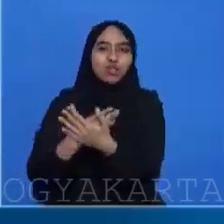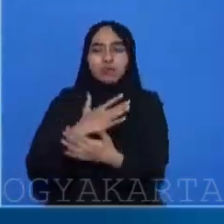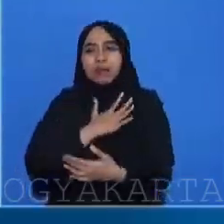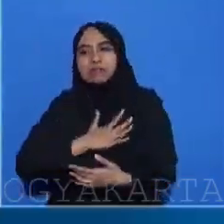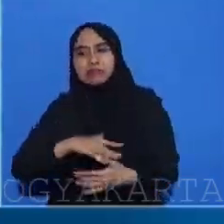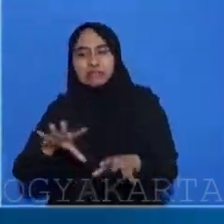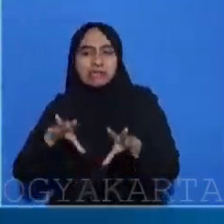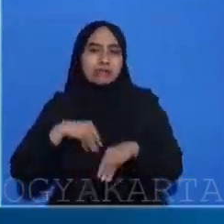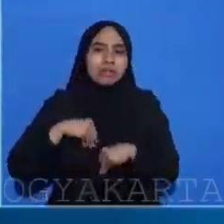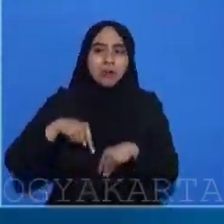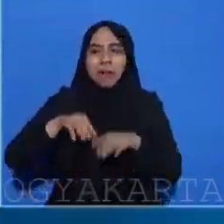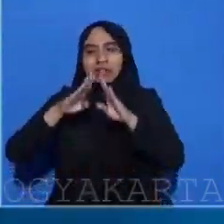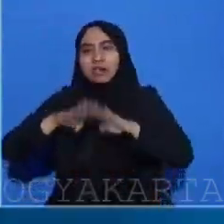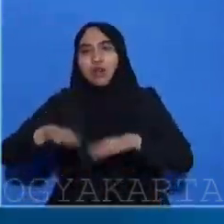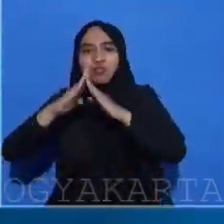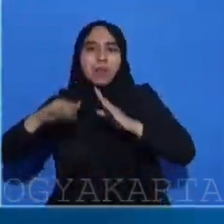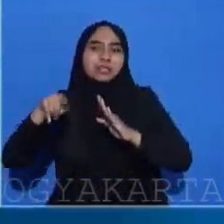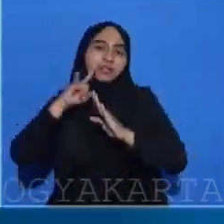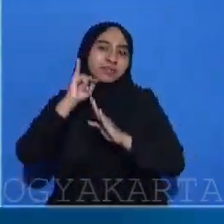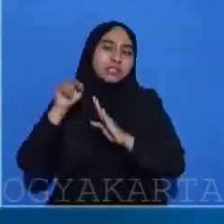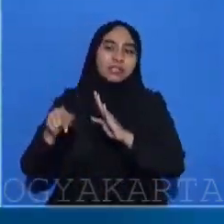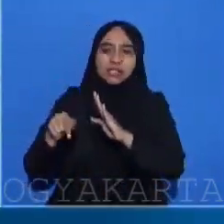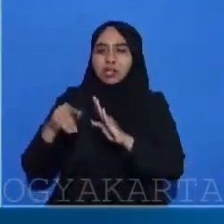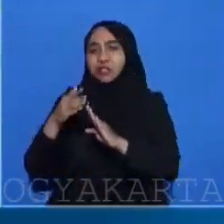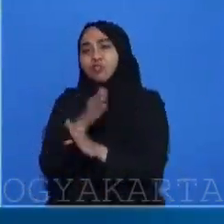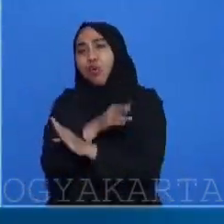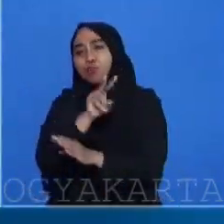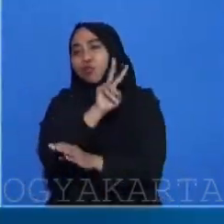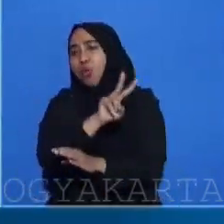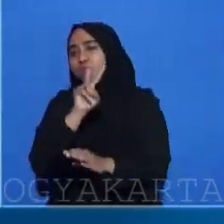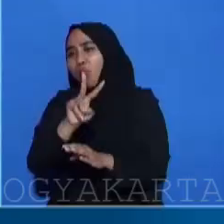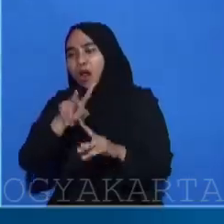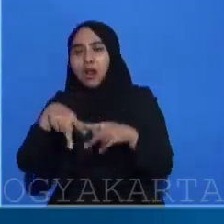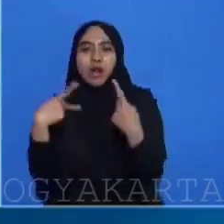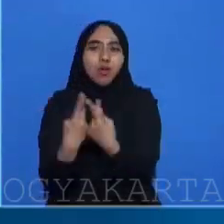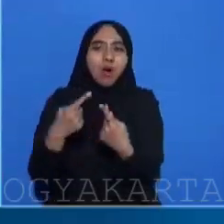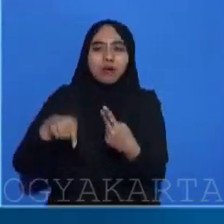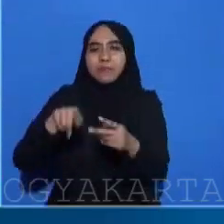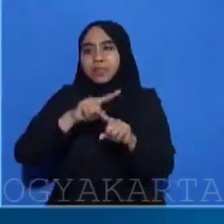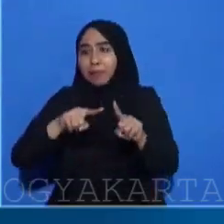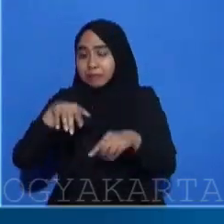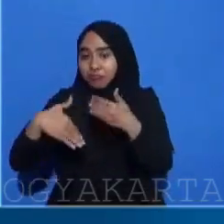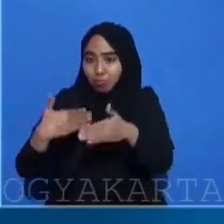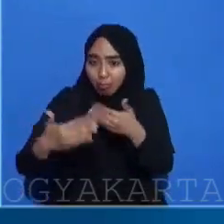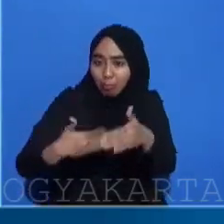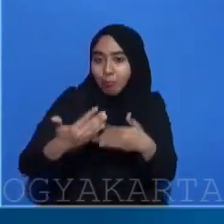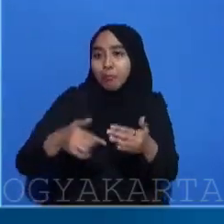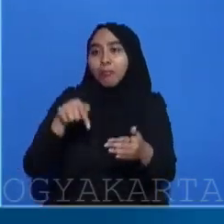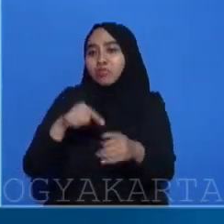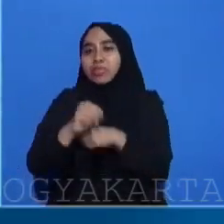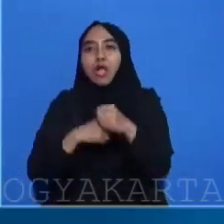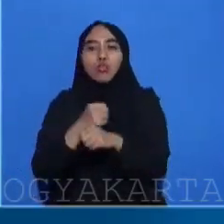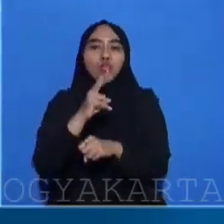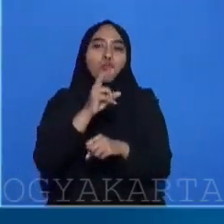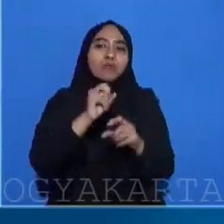bukit semula terdapat 22 keluarga yang tinggal di atas bukit ini namun sejak tahun 2019 silam